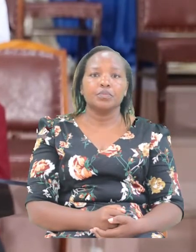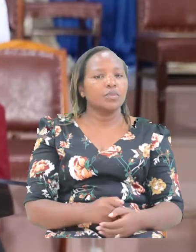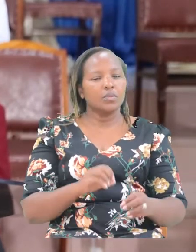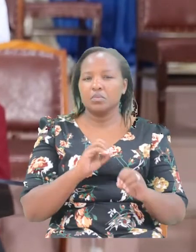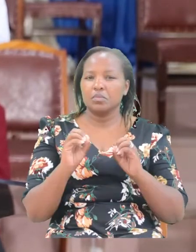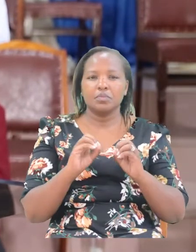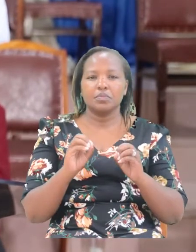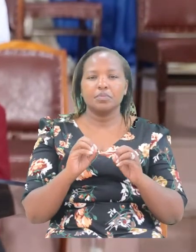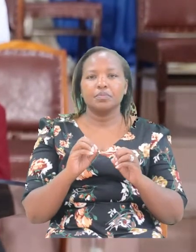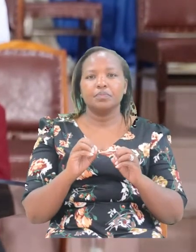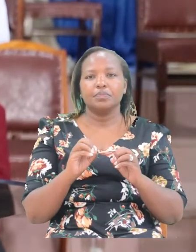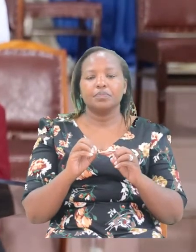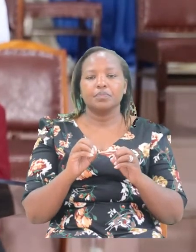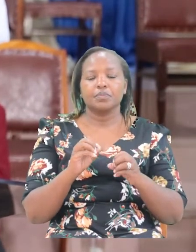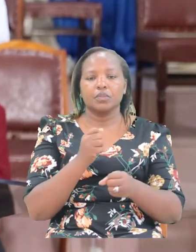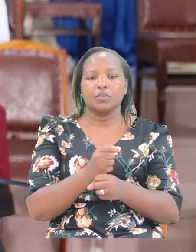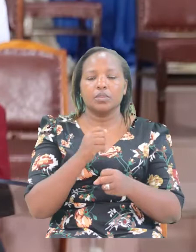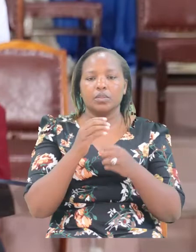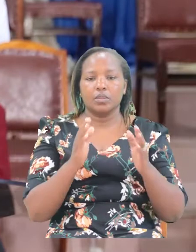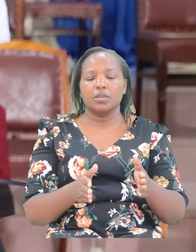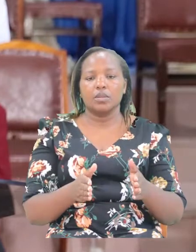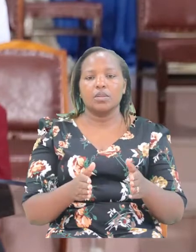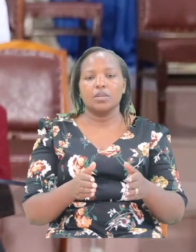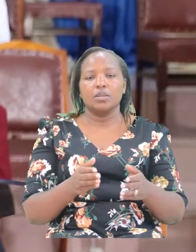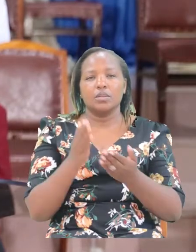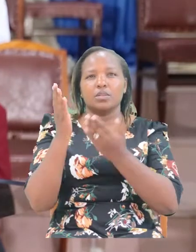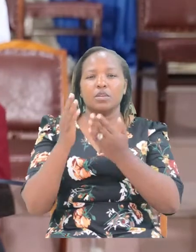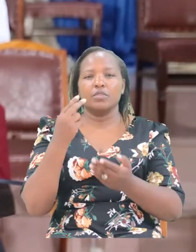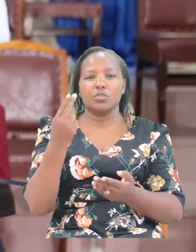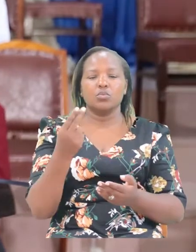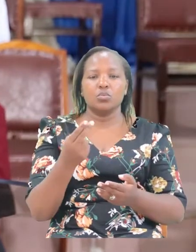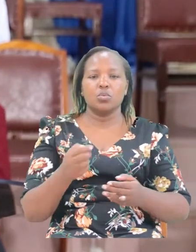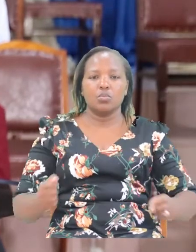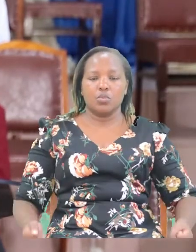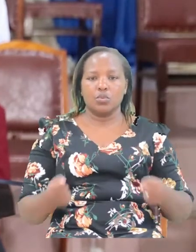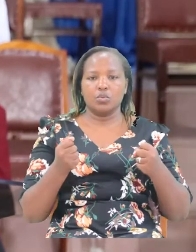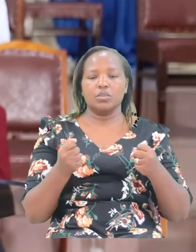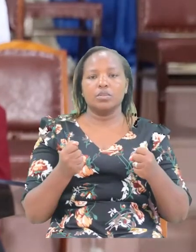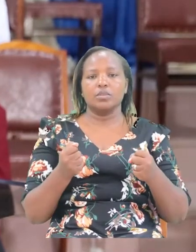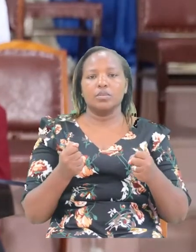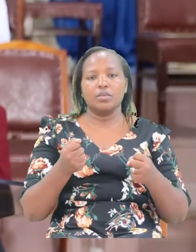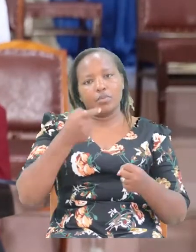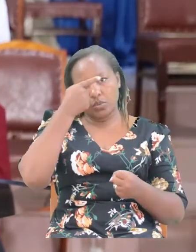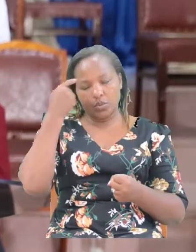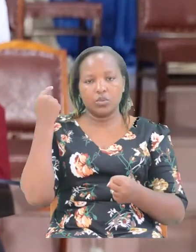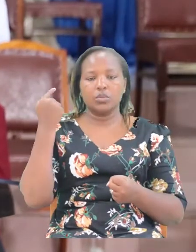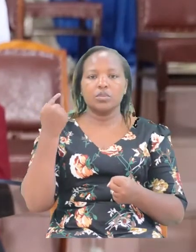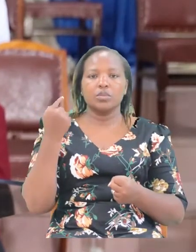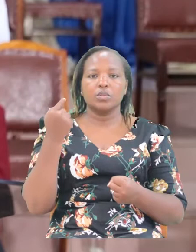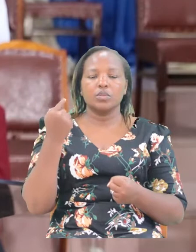Hakuna mtumishi awezaye kutumikia mabwana wawili, kwa maana